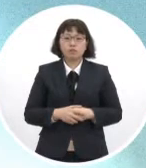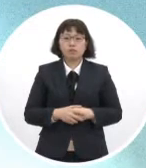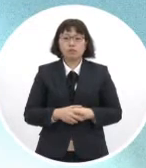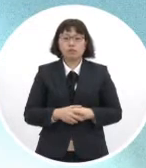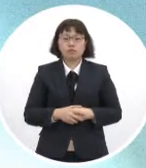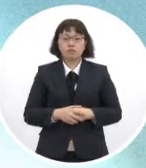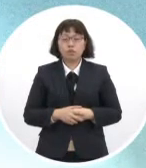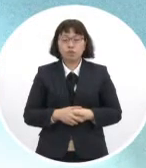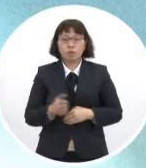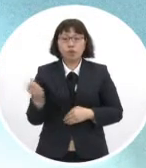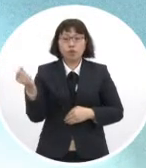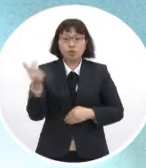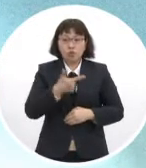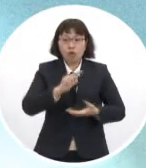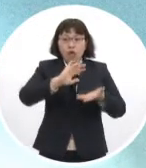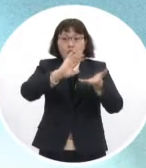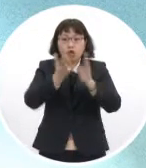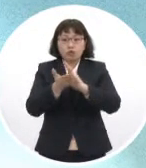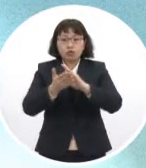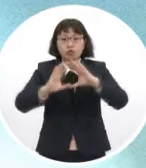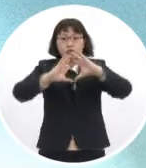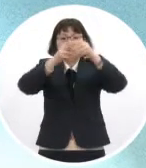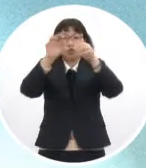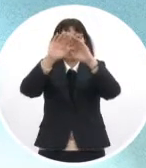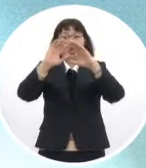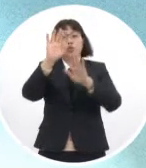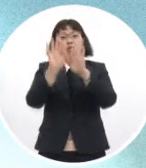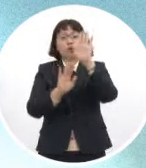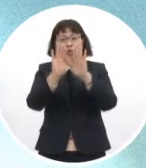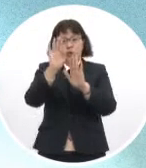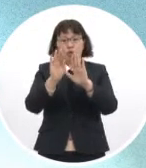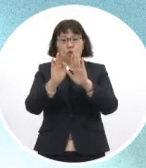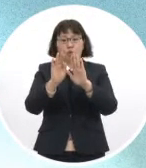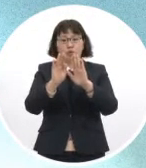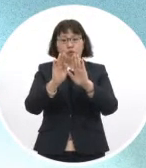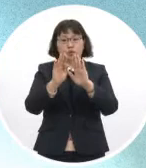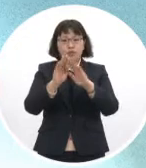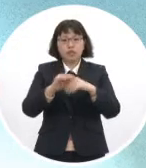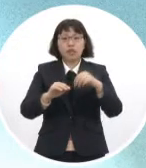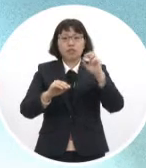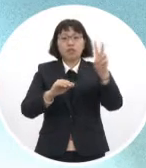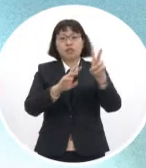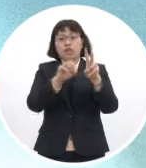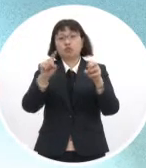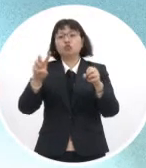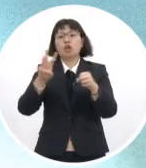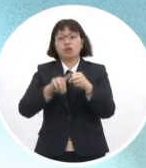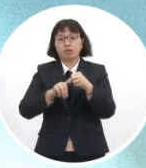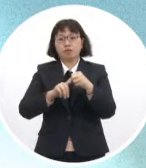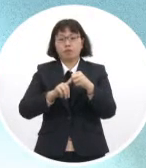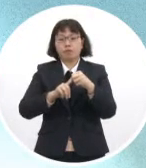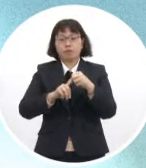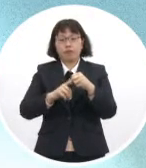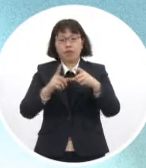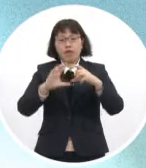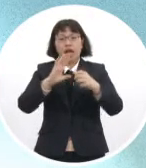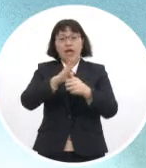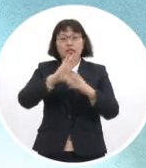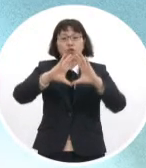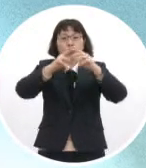急速に変化する国際情勢に対応するため、2013年に策定した愛知国際戦略プ